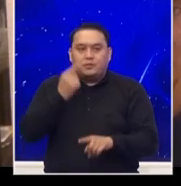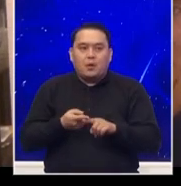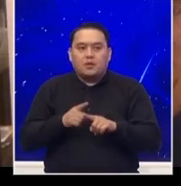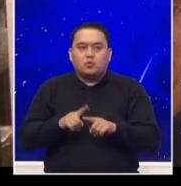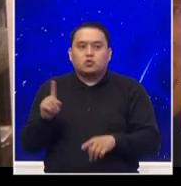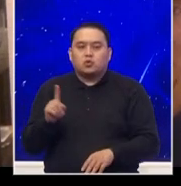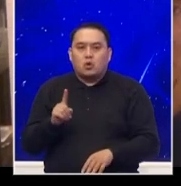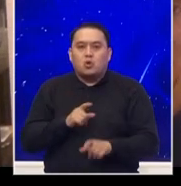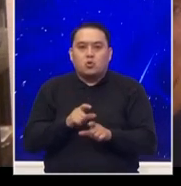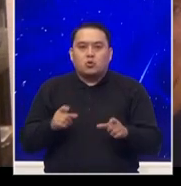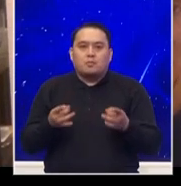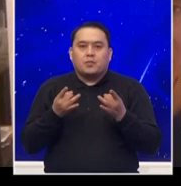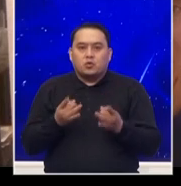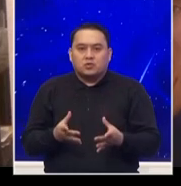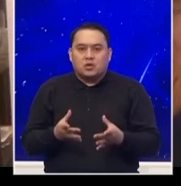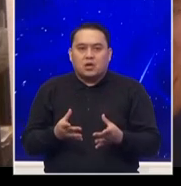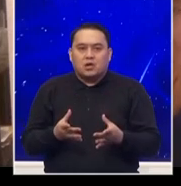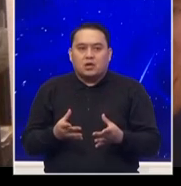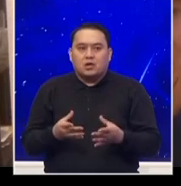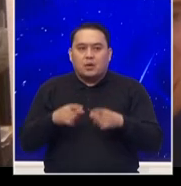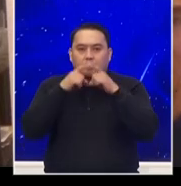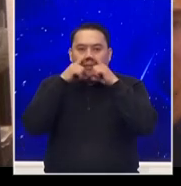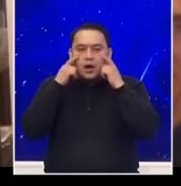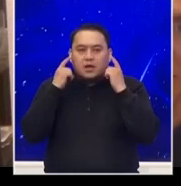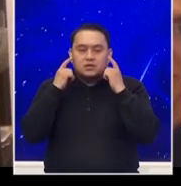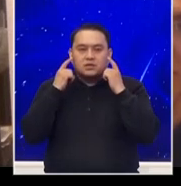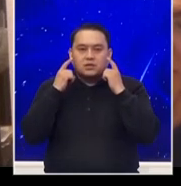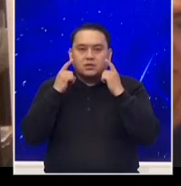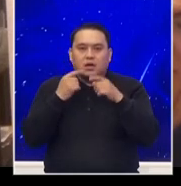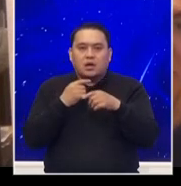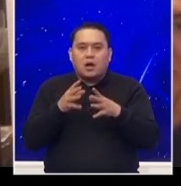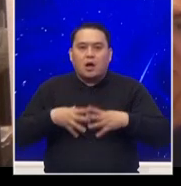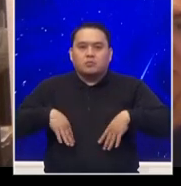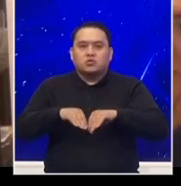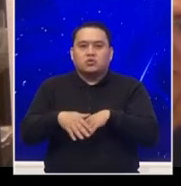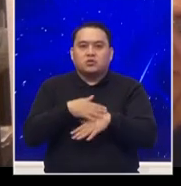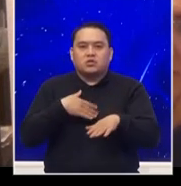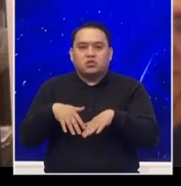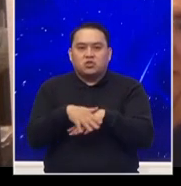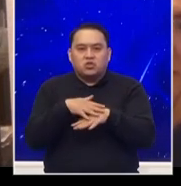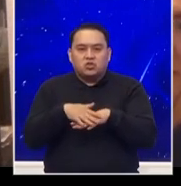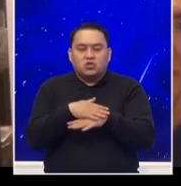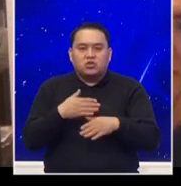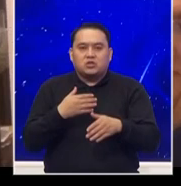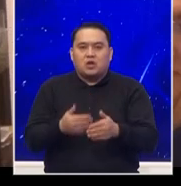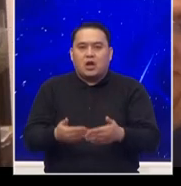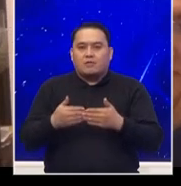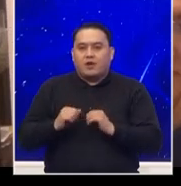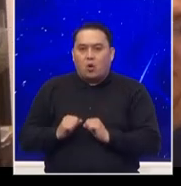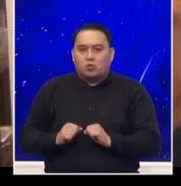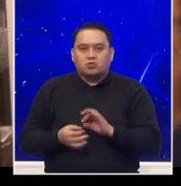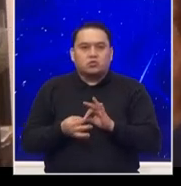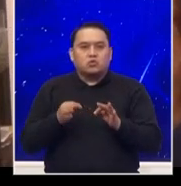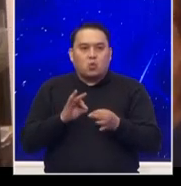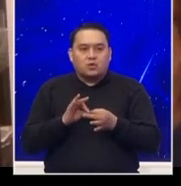чтобы люди просто надевали маски, избегали общения. И это не так сложно. Я вот